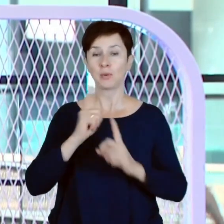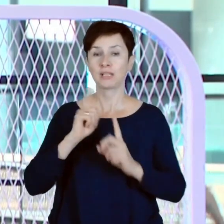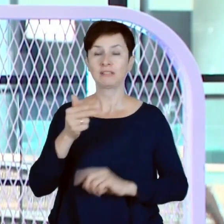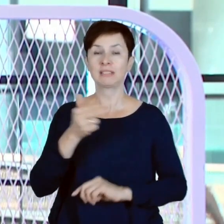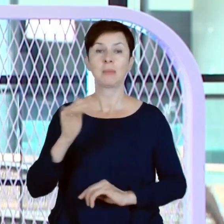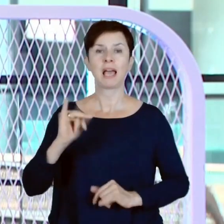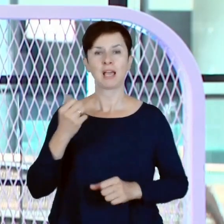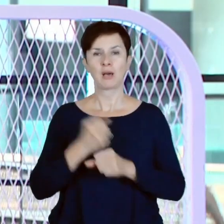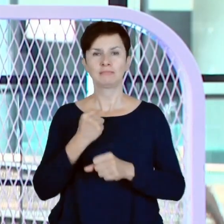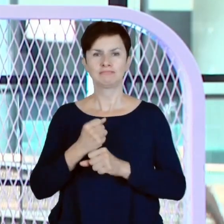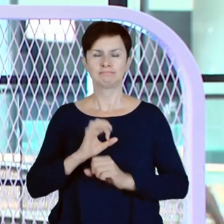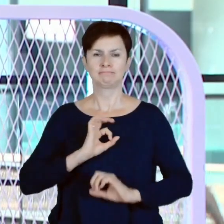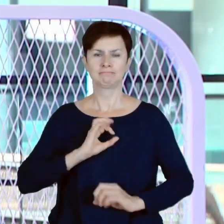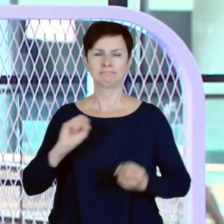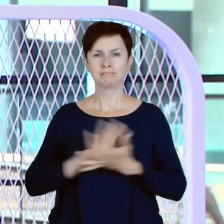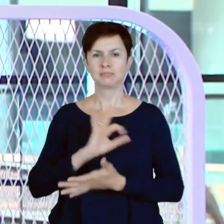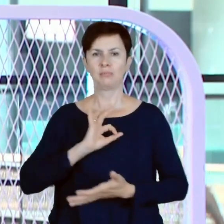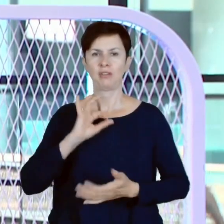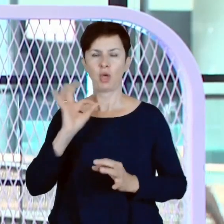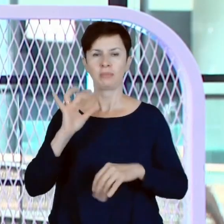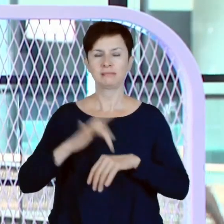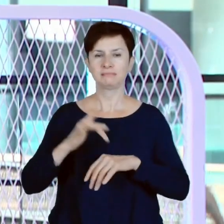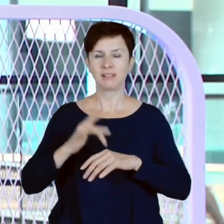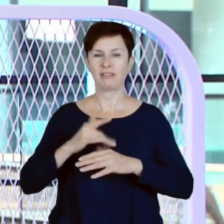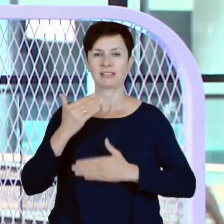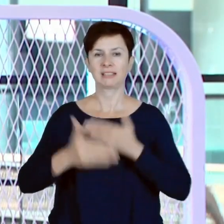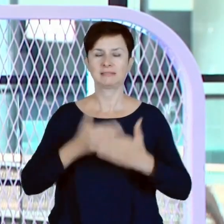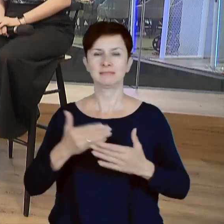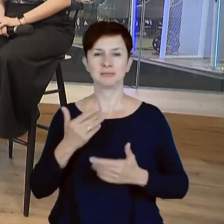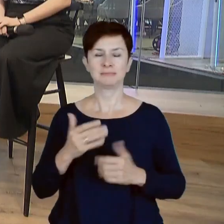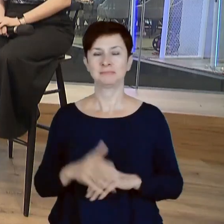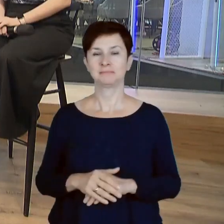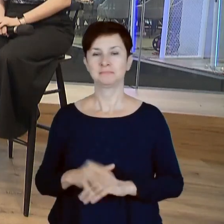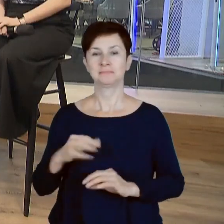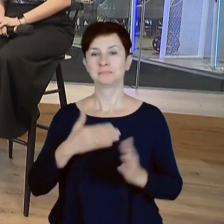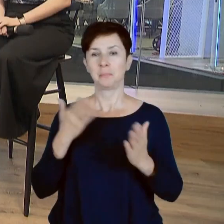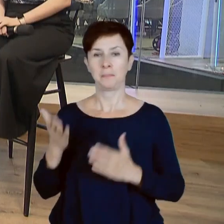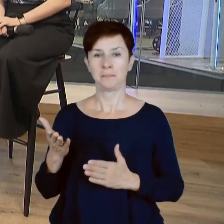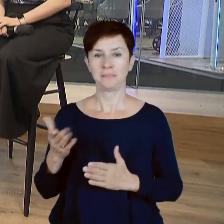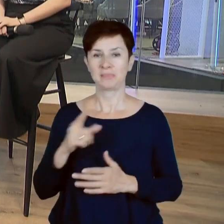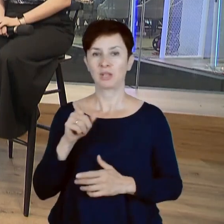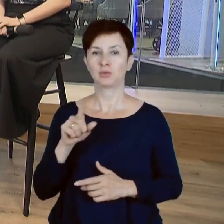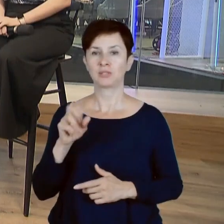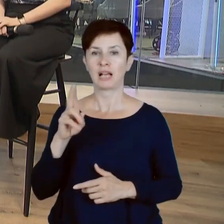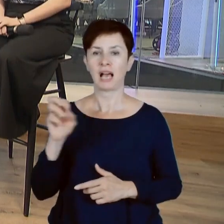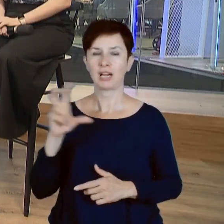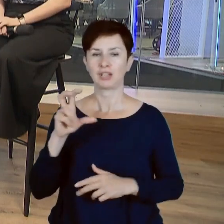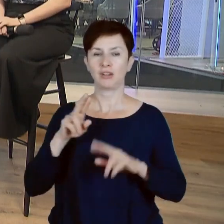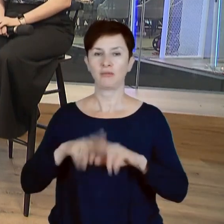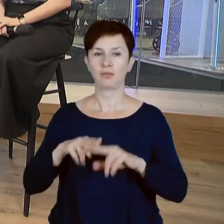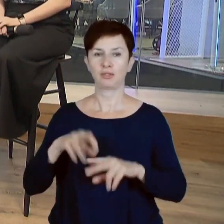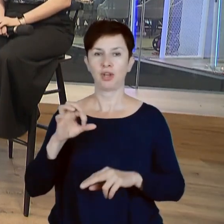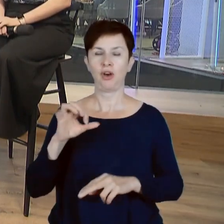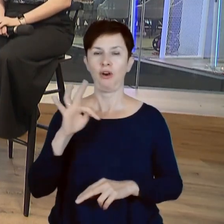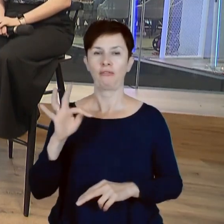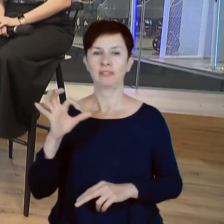mądre nawyki i pracować efektywniej. To już na pewno wiecie. I ze mną po pierwsze Zuza Karsz, Fundacja Offschool.